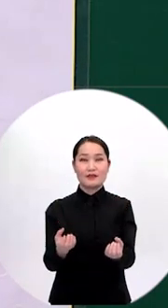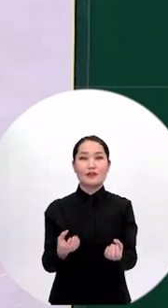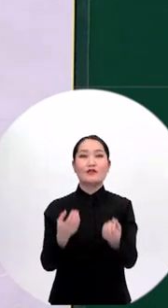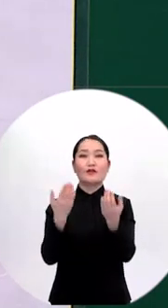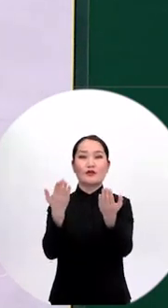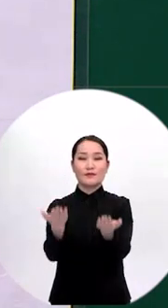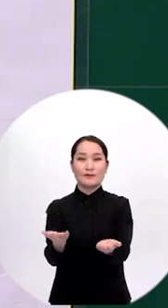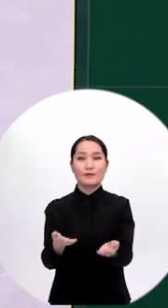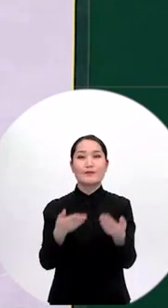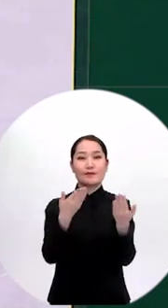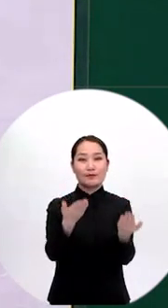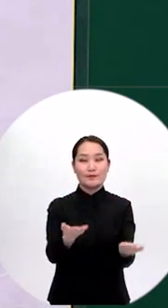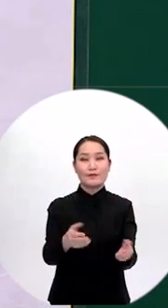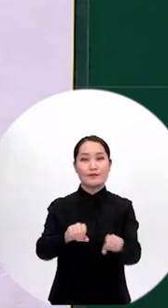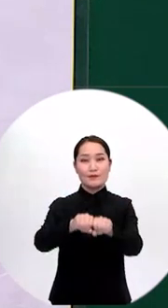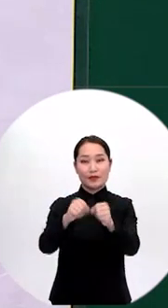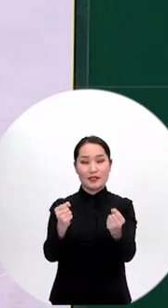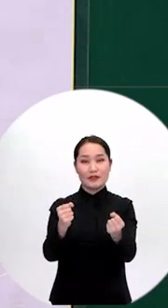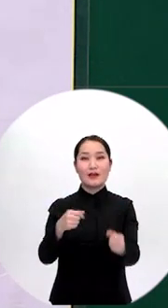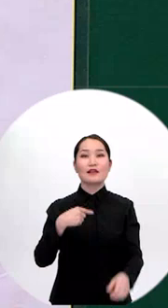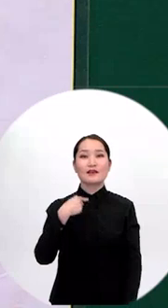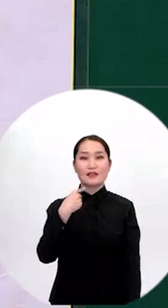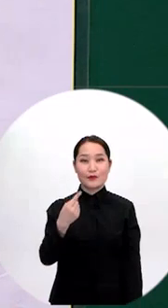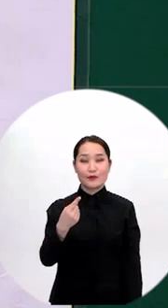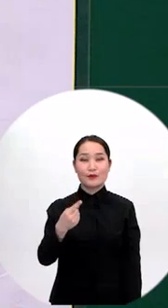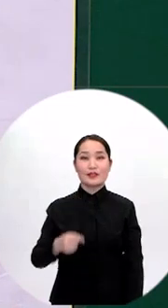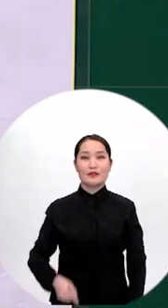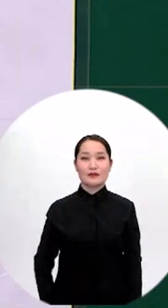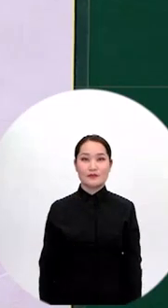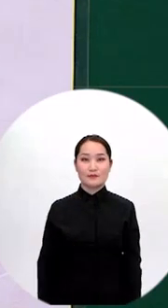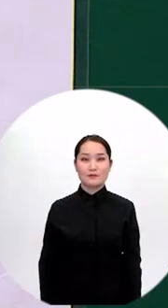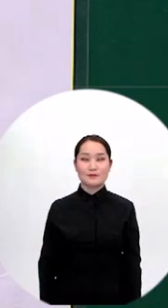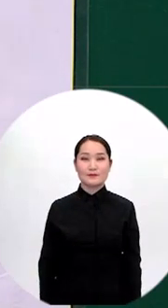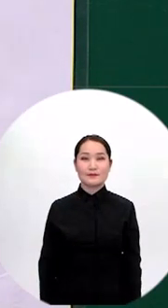нийлүүлээд дахин хугал гэв.